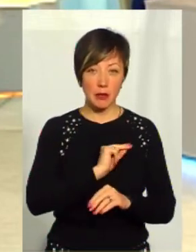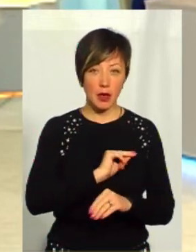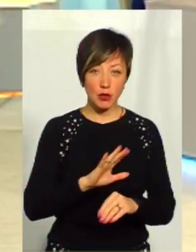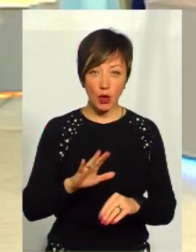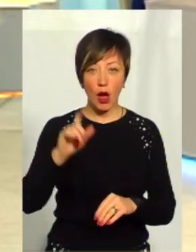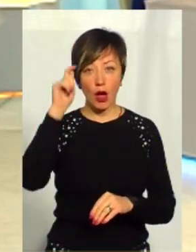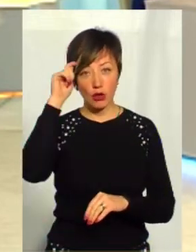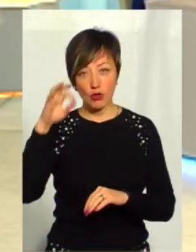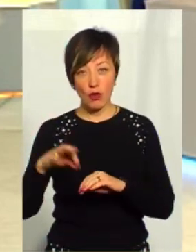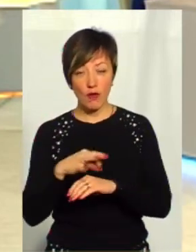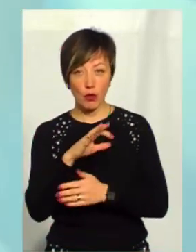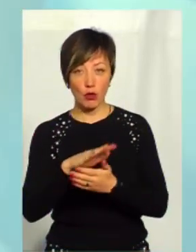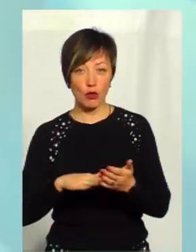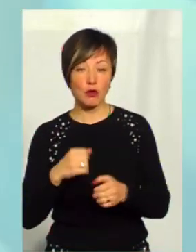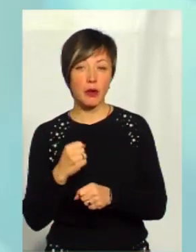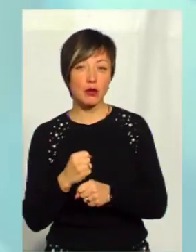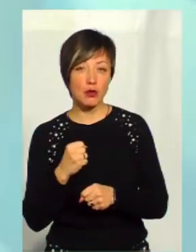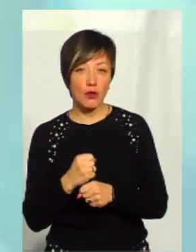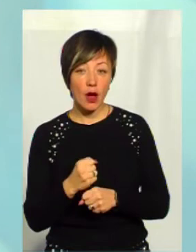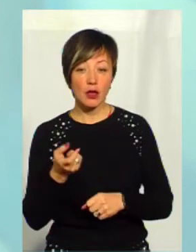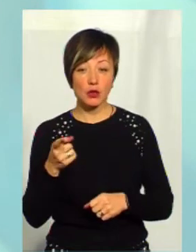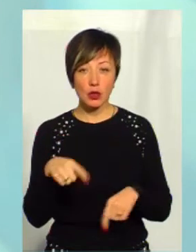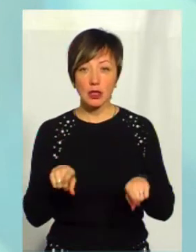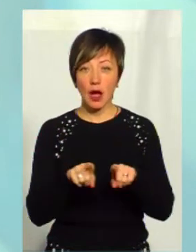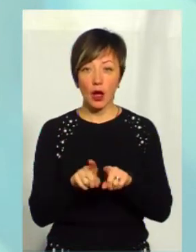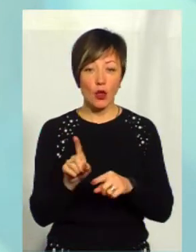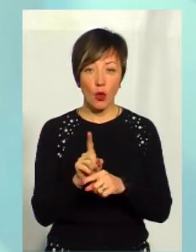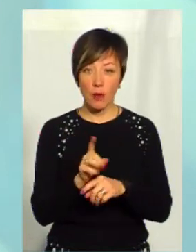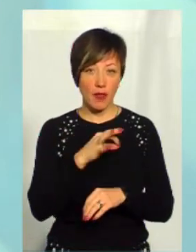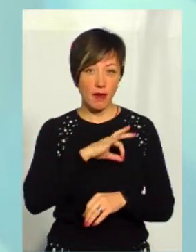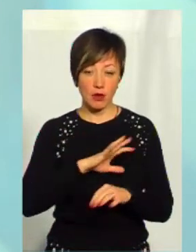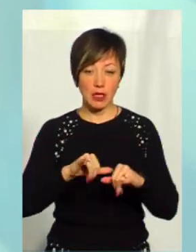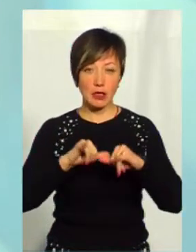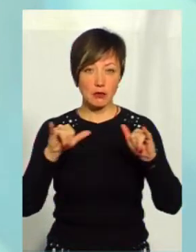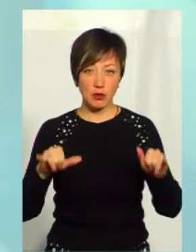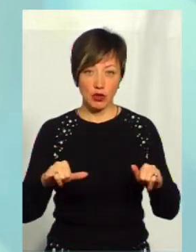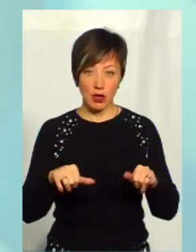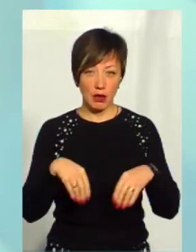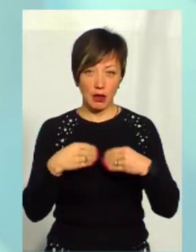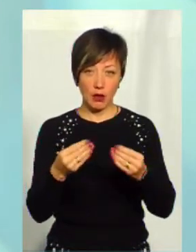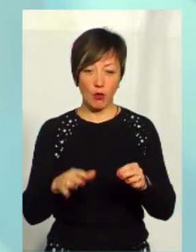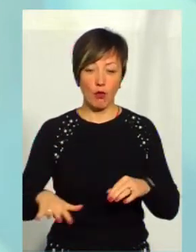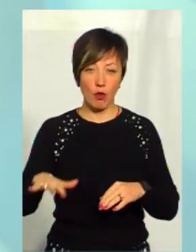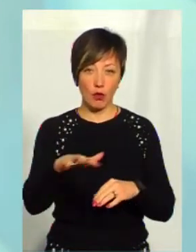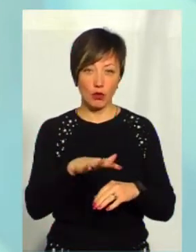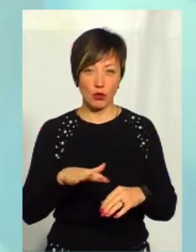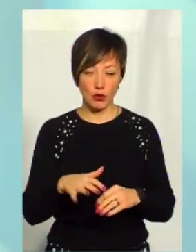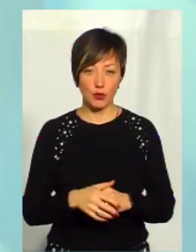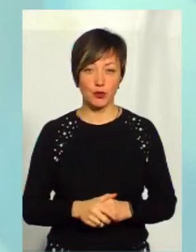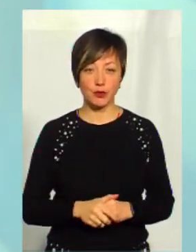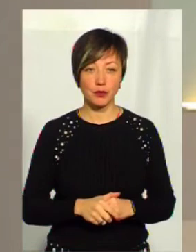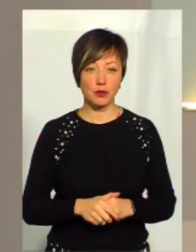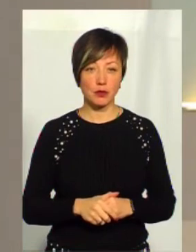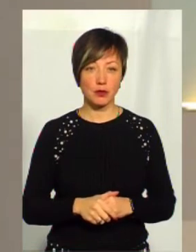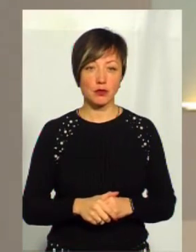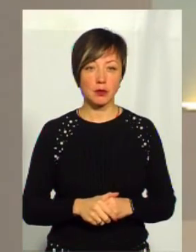пенсіонер, але продовжує працювати, то такий норматив не застосовується на збільшену понаднормову площу опалювальну.